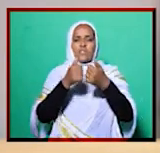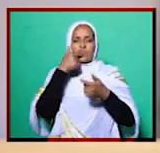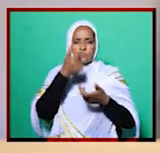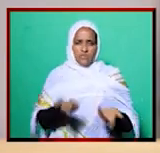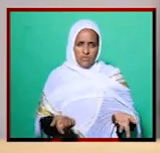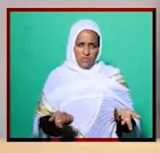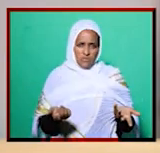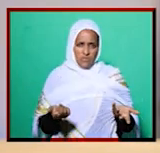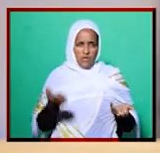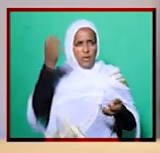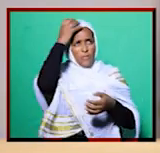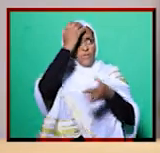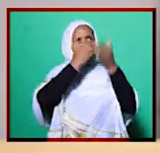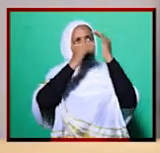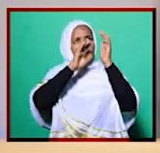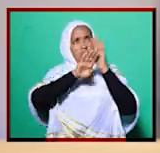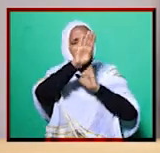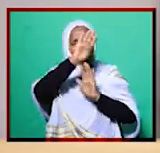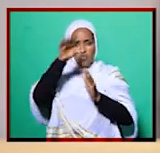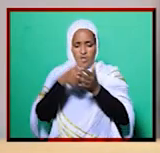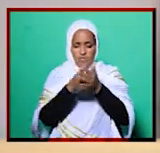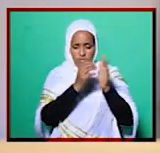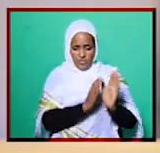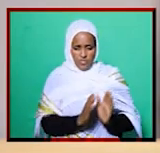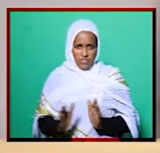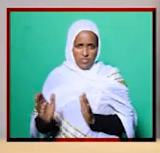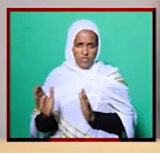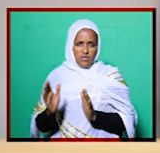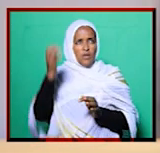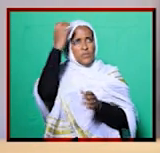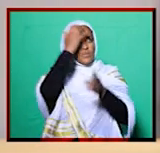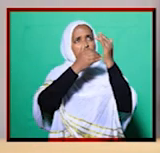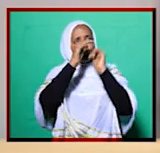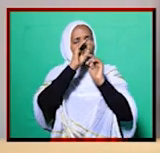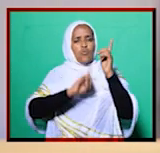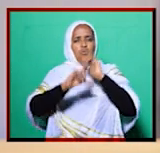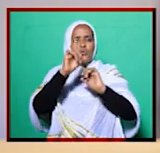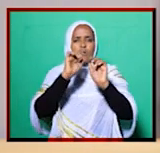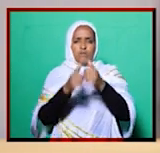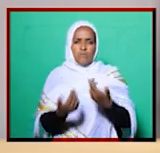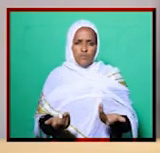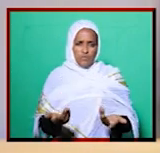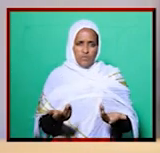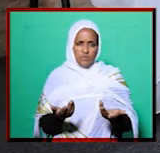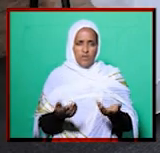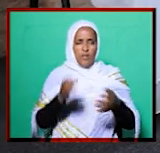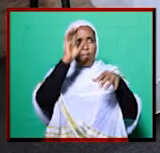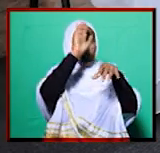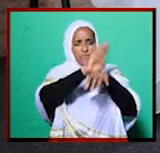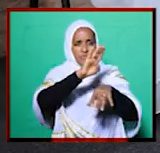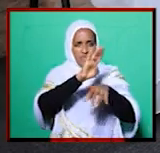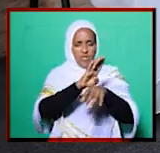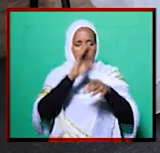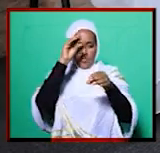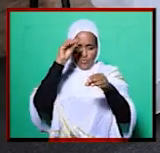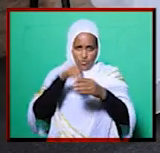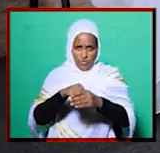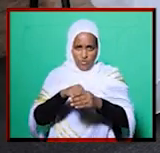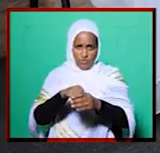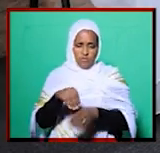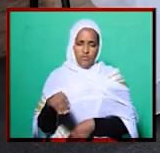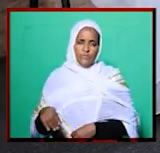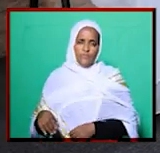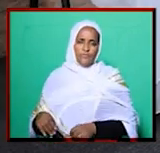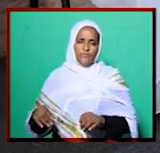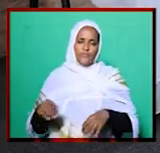ቋንቋ ለነናገር ነው አሁን መንግስተ ሰማያት ለመግባት ሁላችንም ዝግጁ ነው መንግስተ ሰማያት በምን ቋንቋ ለነናገር ነው ቤተክርስቲያን ውስጥ እኮ